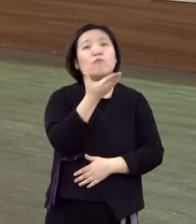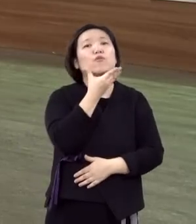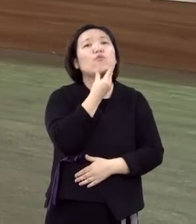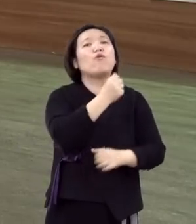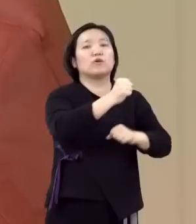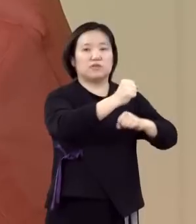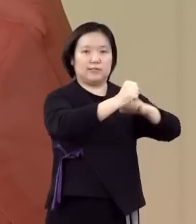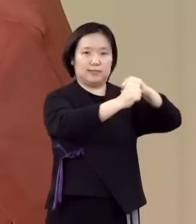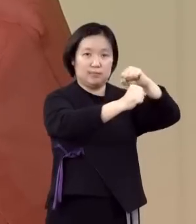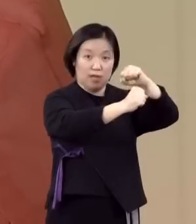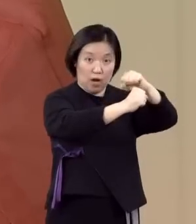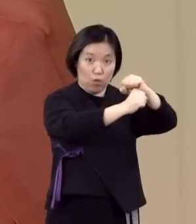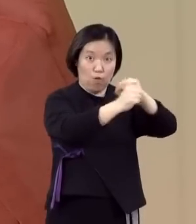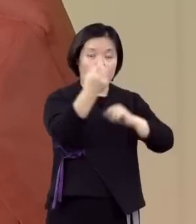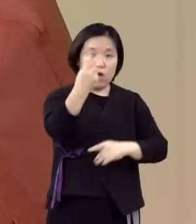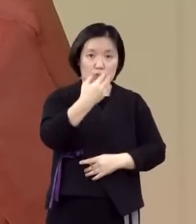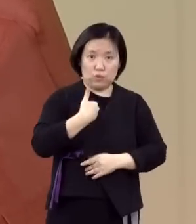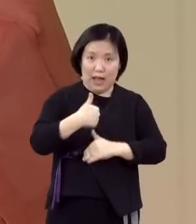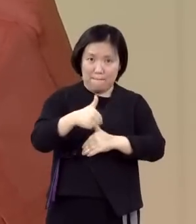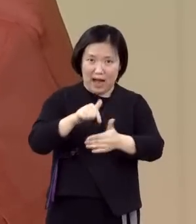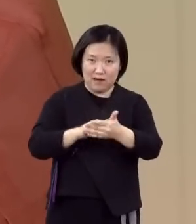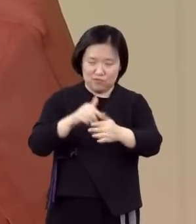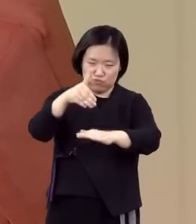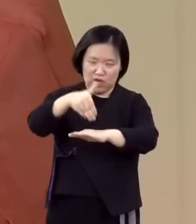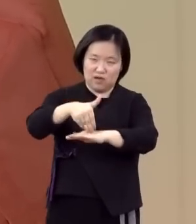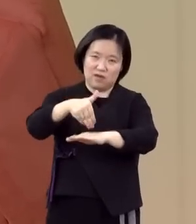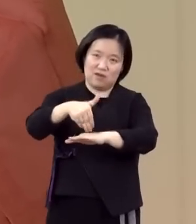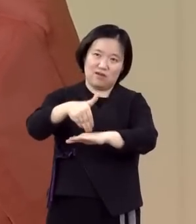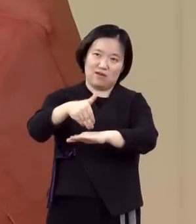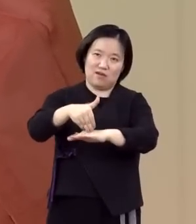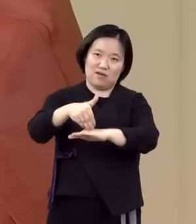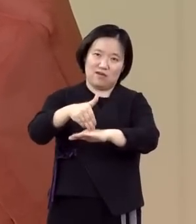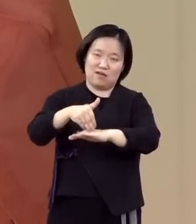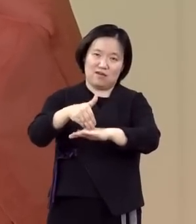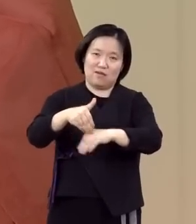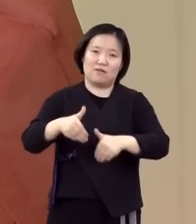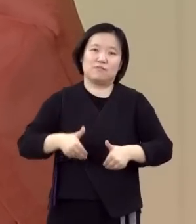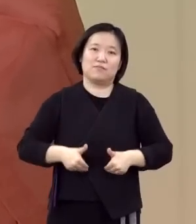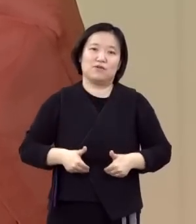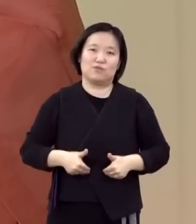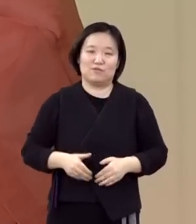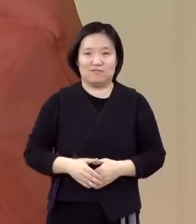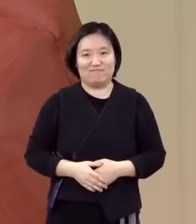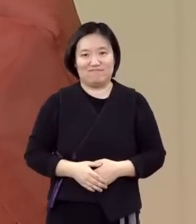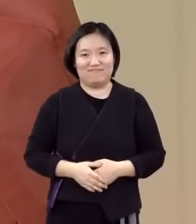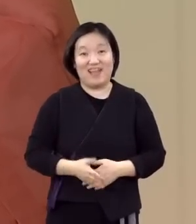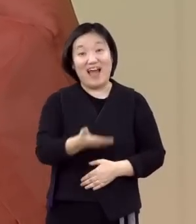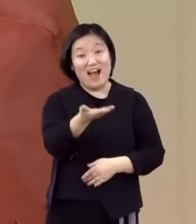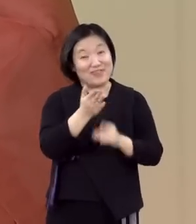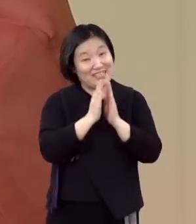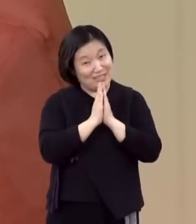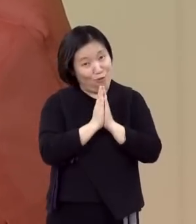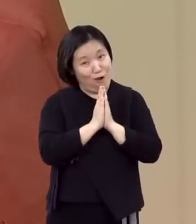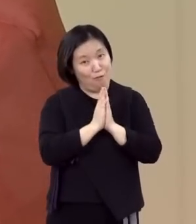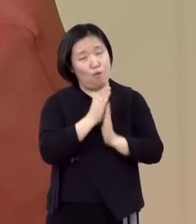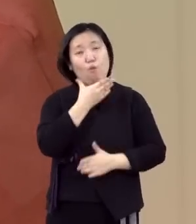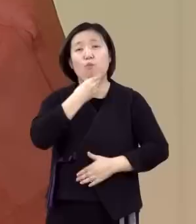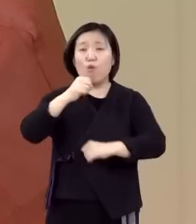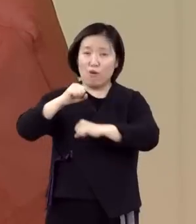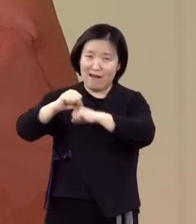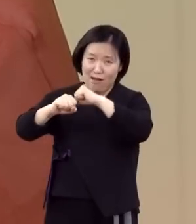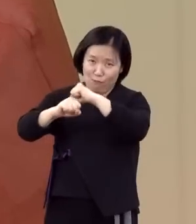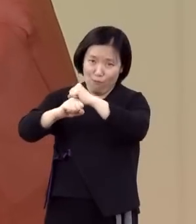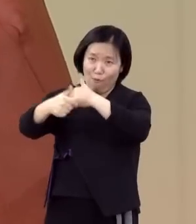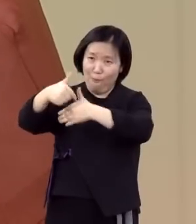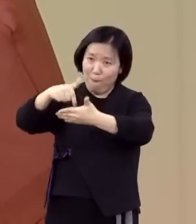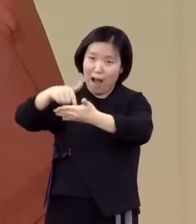,공덕을쌓고, 마음을잘수양하십시오.기도하고, 공덕을쌓고,마음